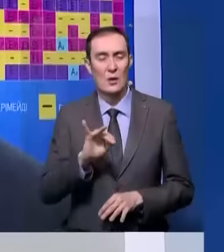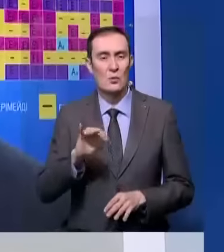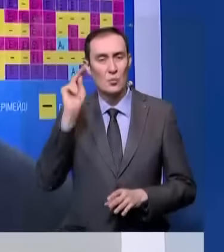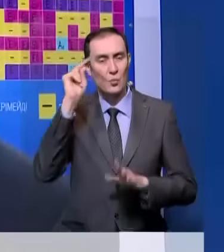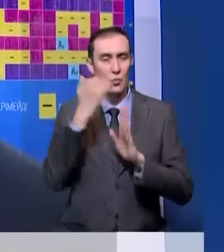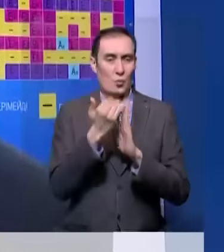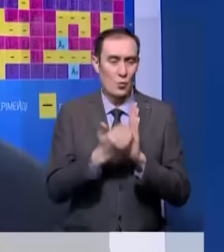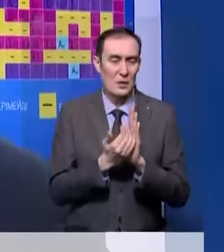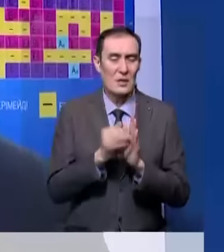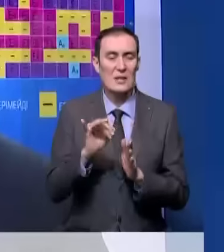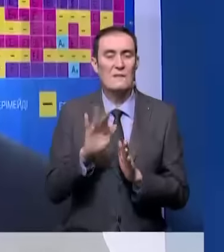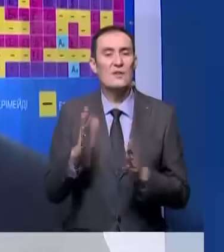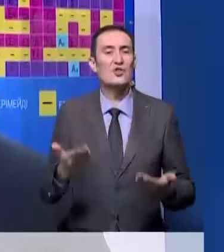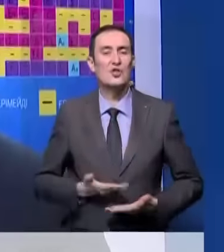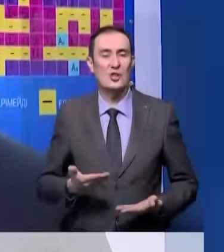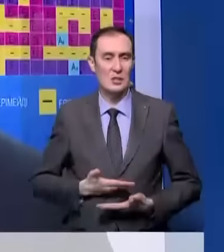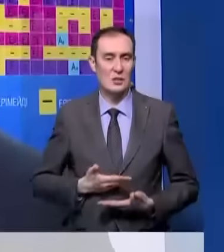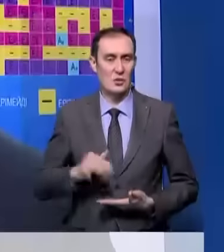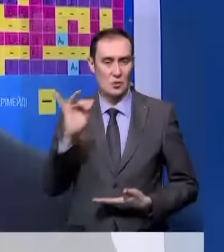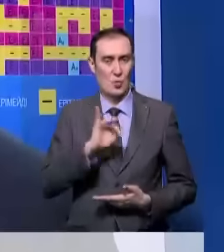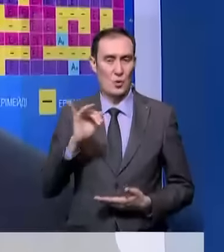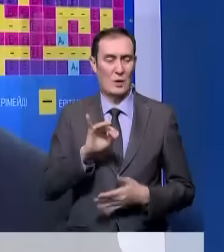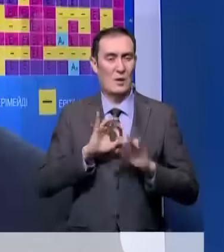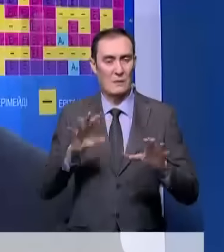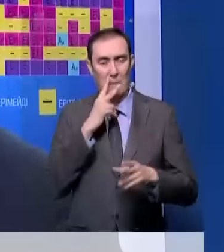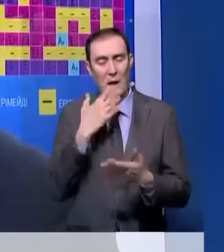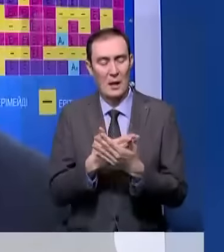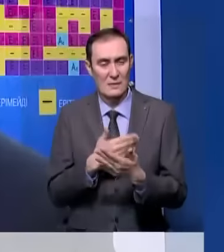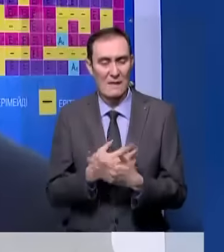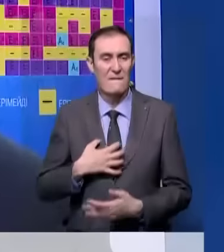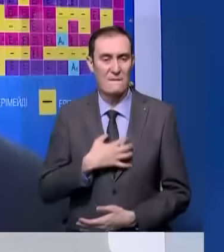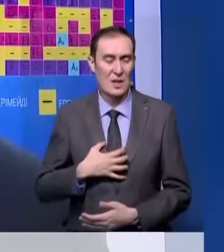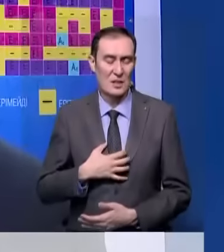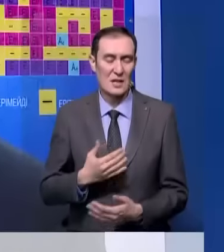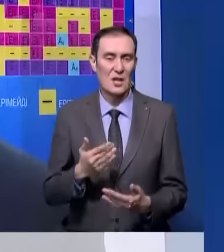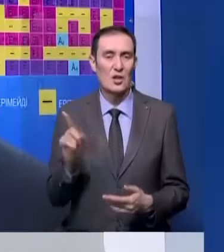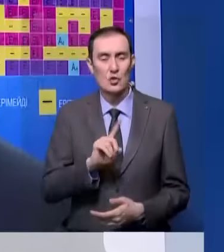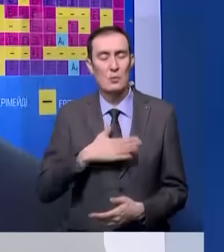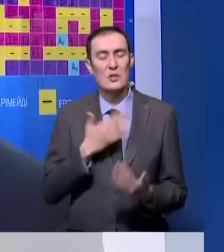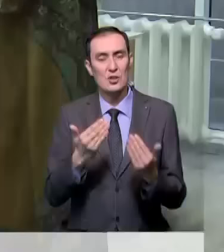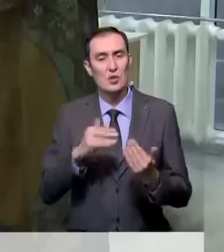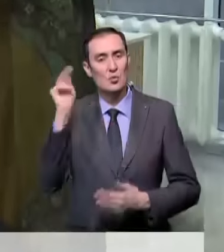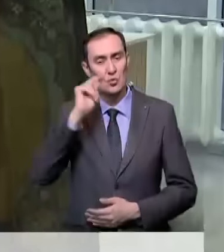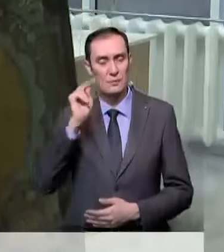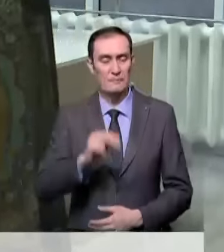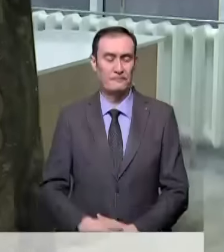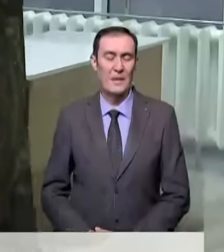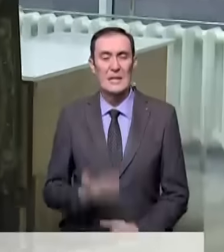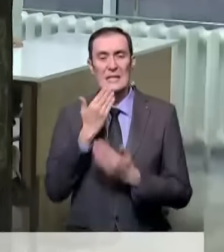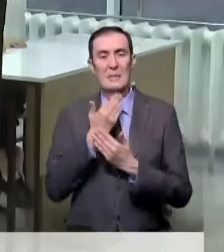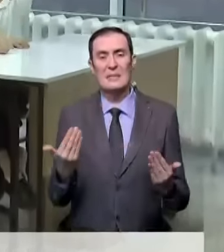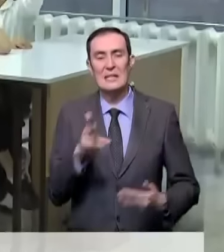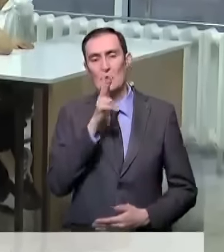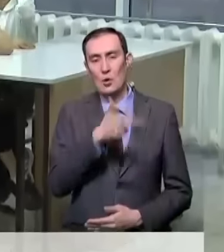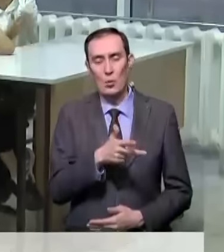уроки с реальной жизнью. Это показывает важность всего, чего, что мы сейчас учим. За последние